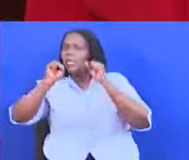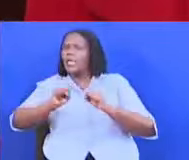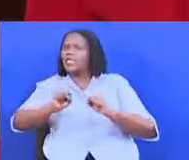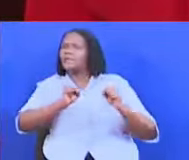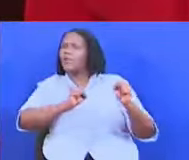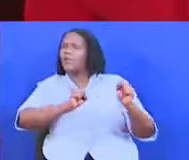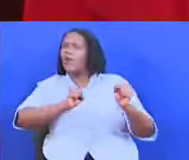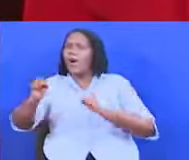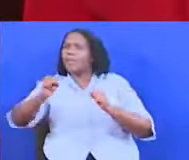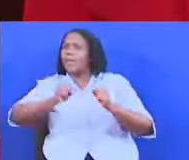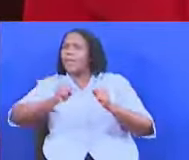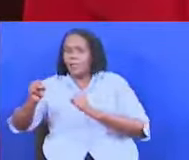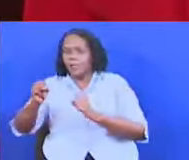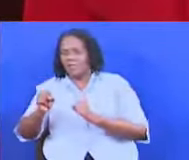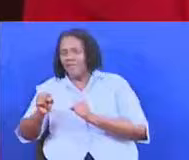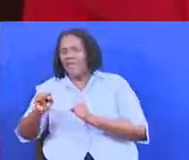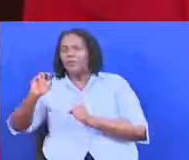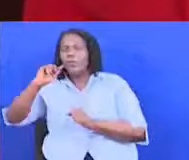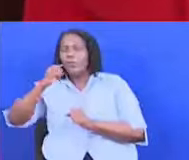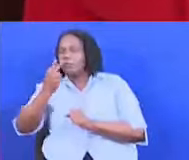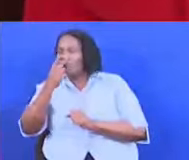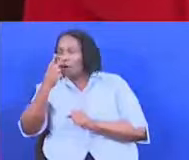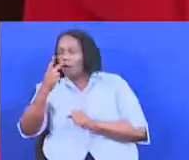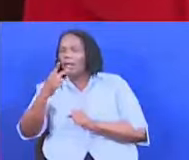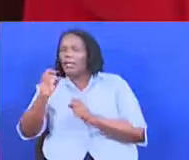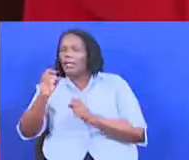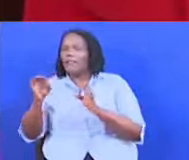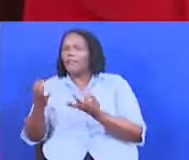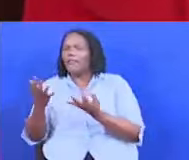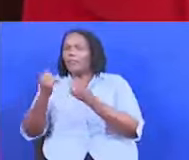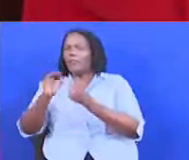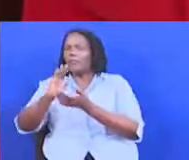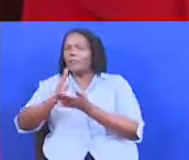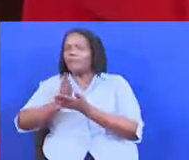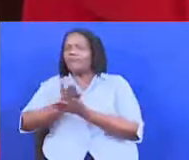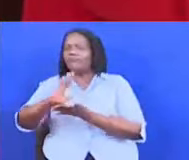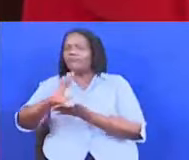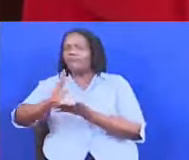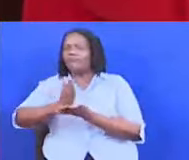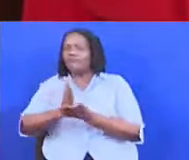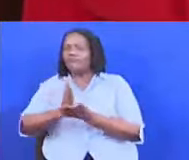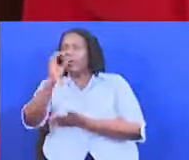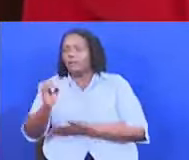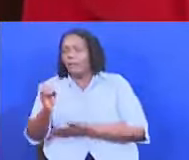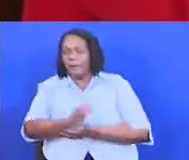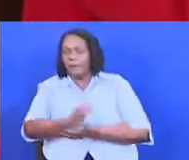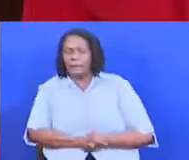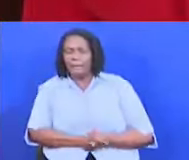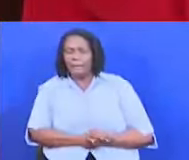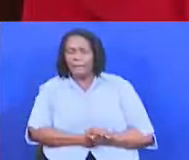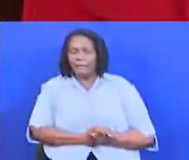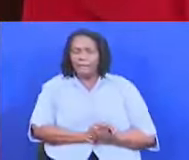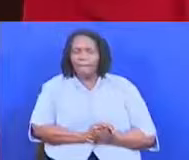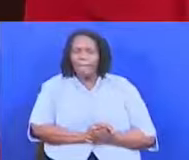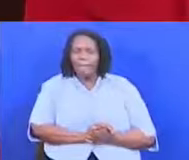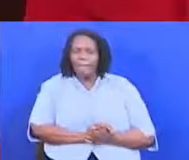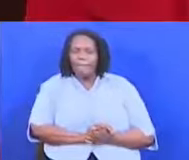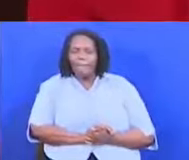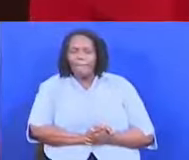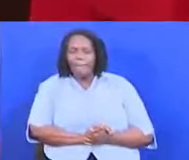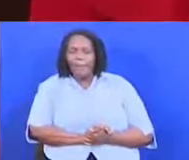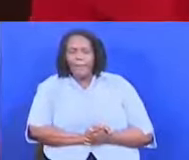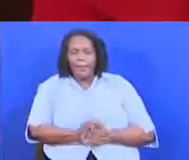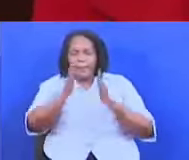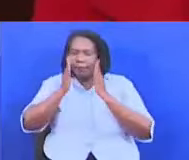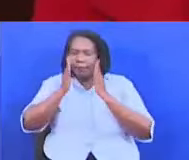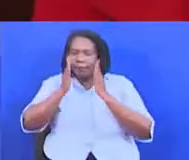tuangalie namna bora ya kuwezesha. Mheshimiwa Spika, nimalizie si kwa umuhimu sana, lakini kwa